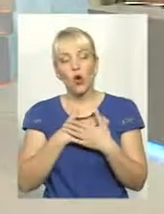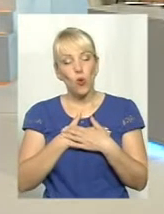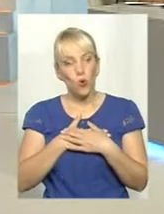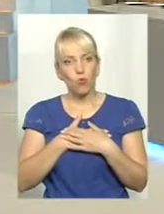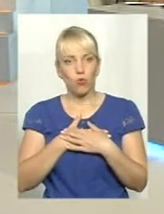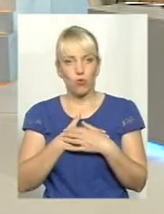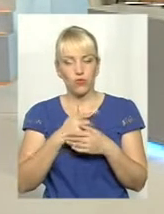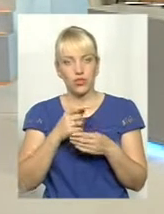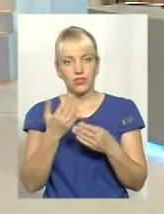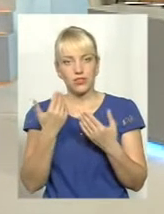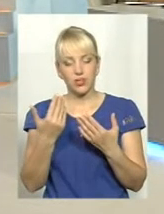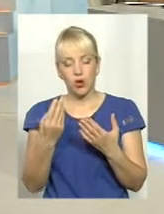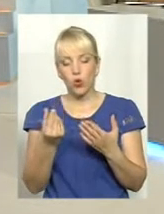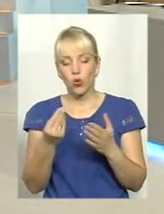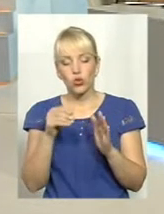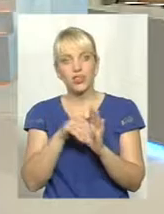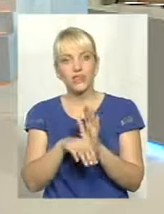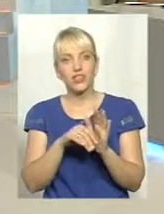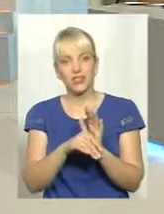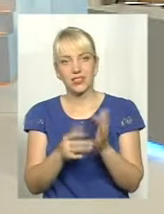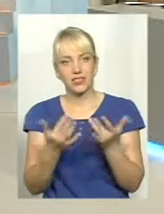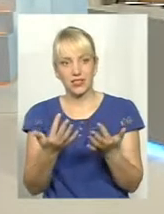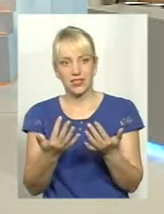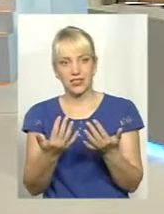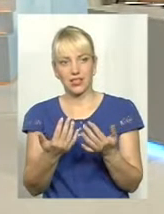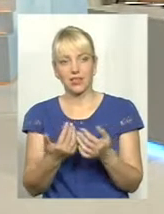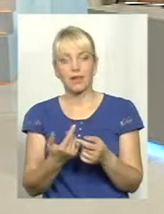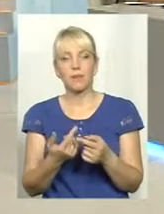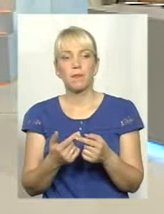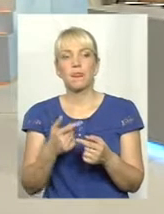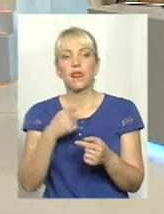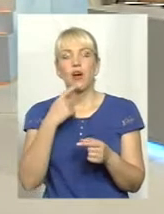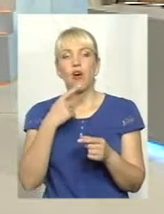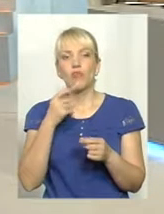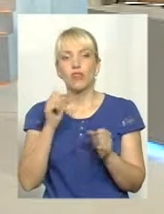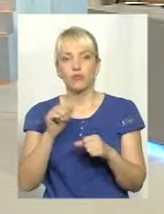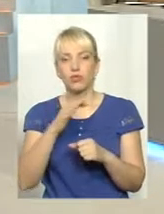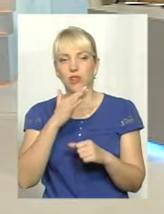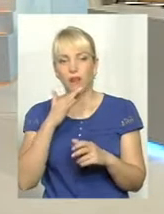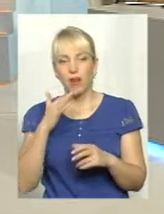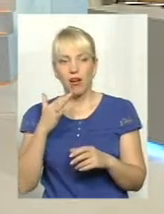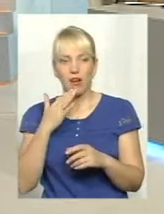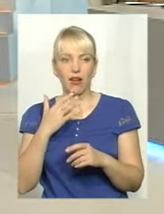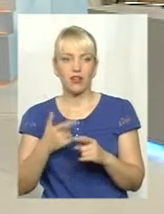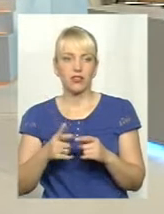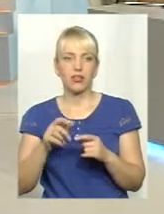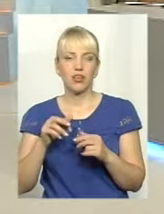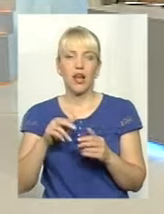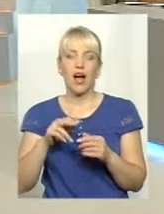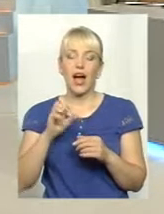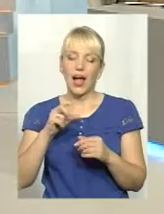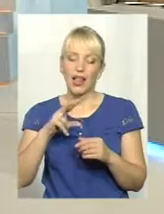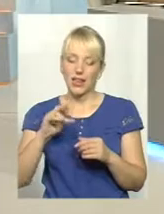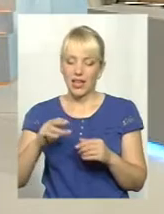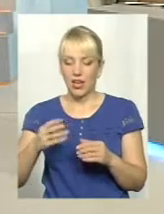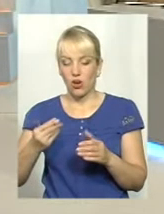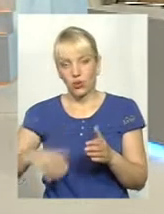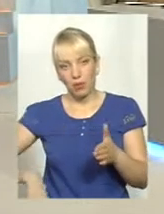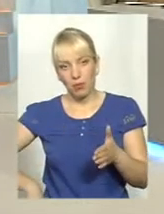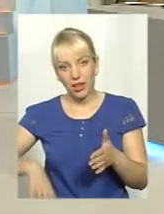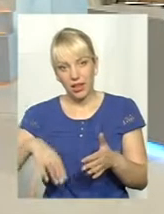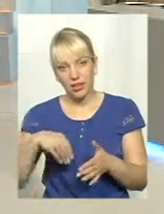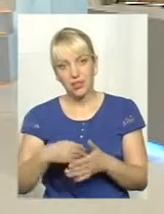в нашій області. От. Ну, це місцевий патріотизм, але це патріотизм не такий, знаєте, там, помахати прапором, а це патріотизм безпосередньо кровно